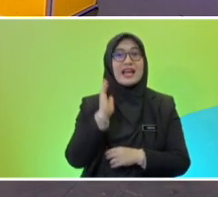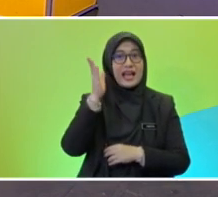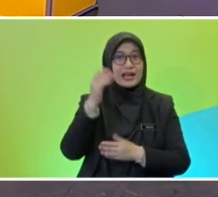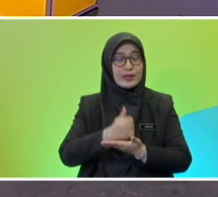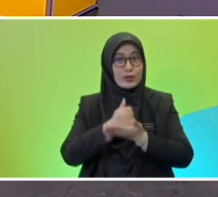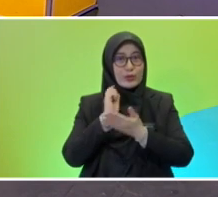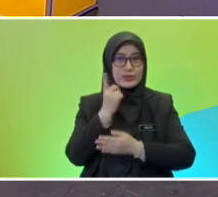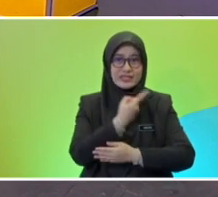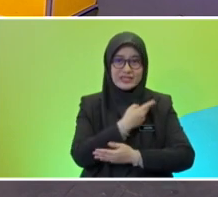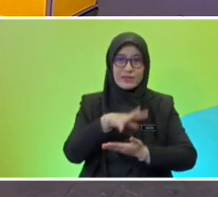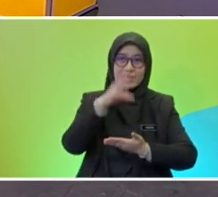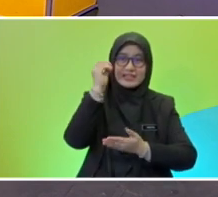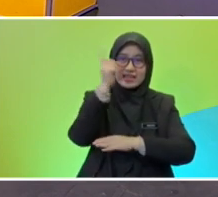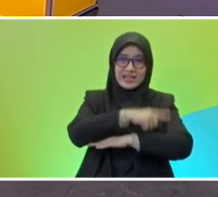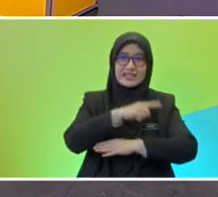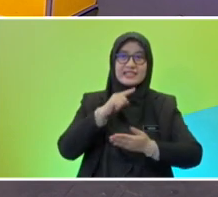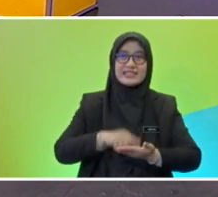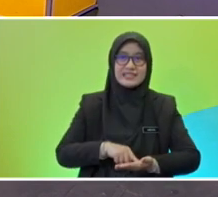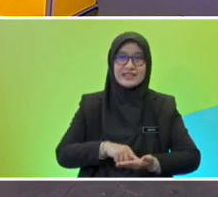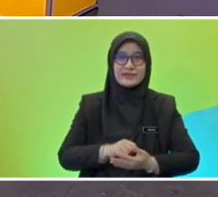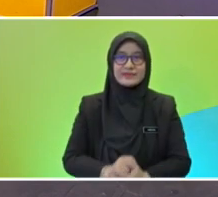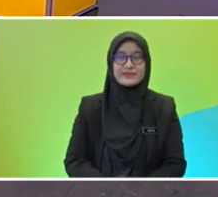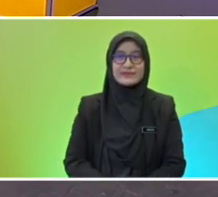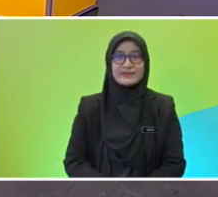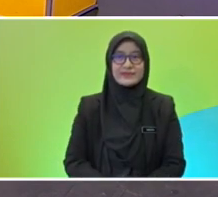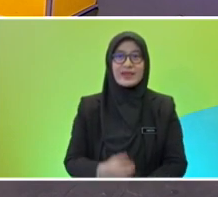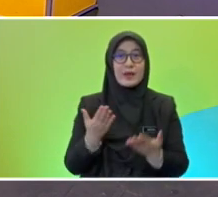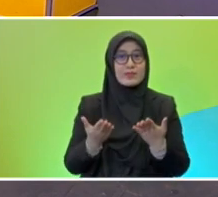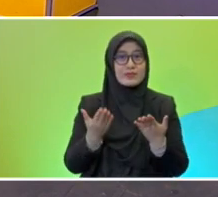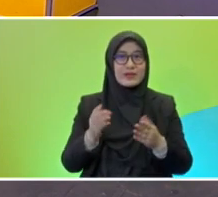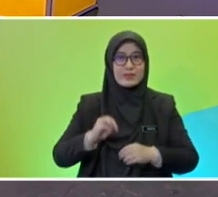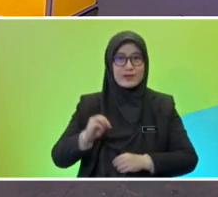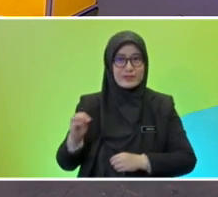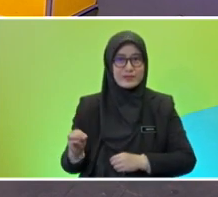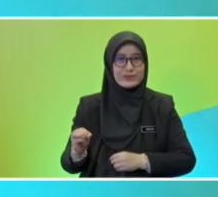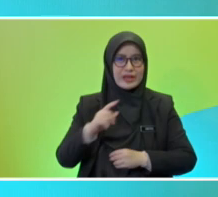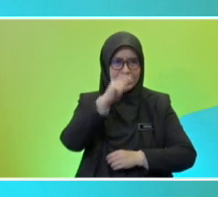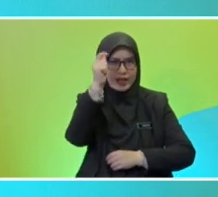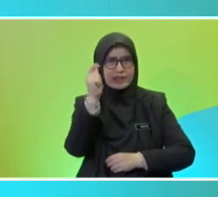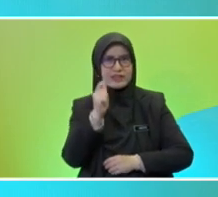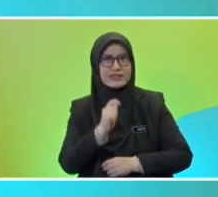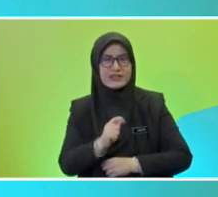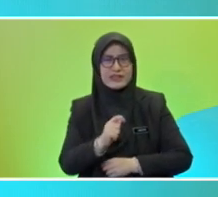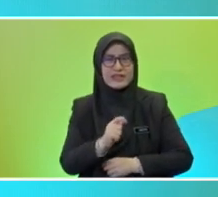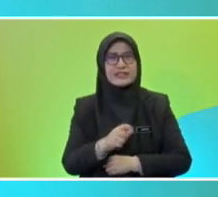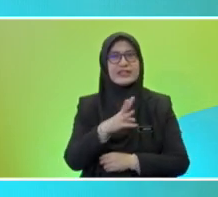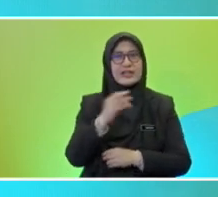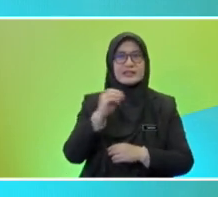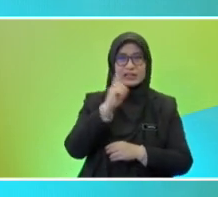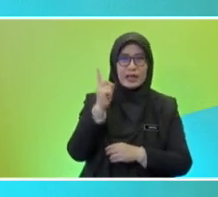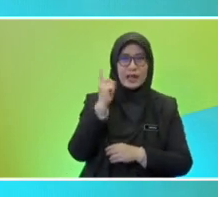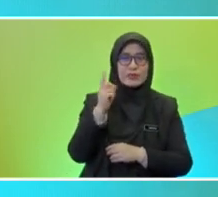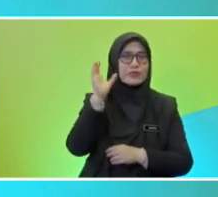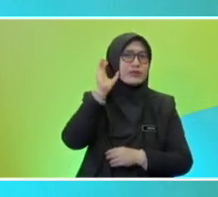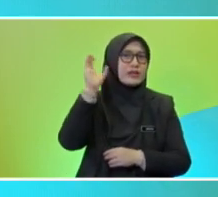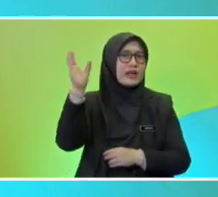sepanjang pembelajaran pada hari ini mungkin murid-murid pun tertari-tanya Mungkin ada yang selalu dengar Hai